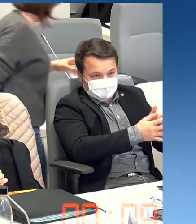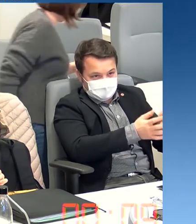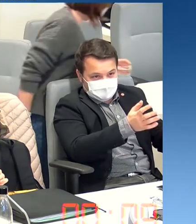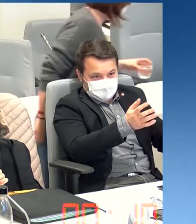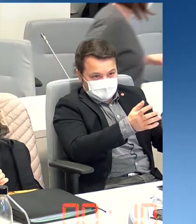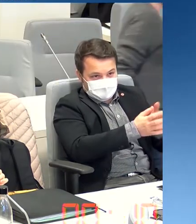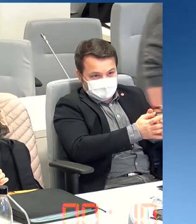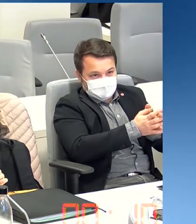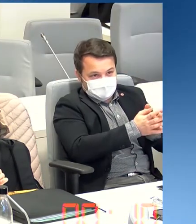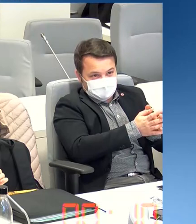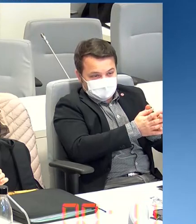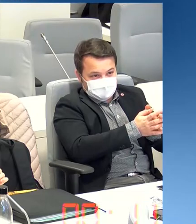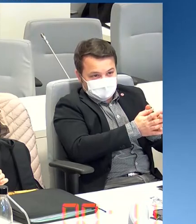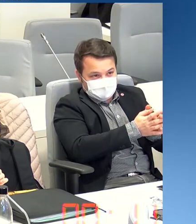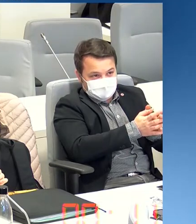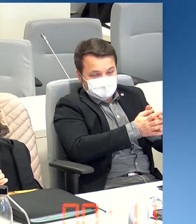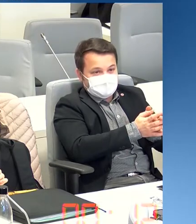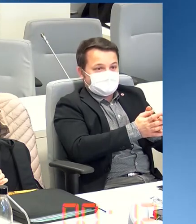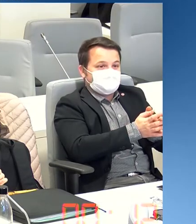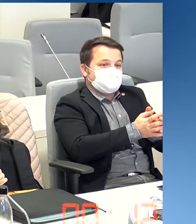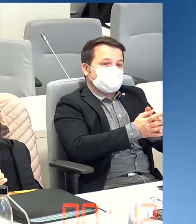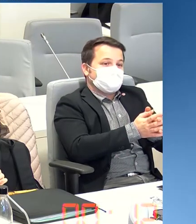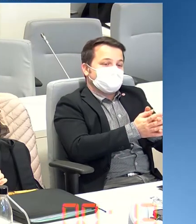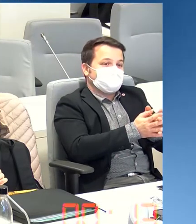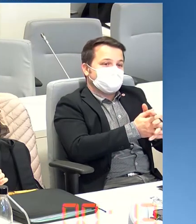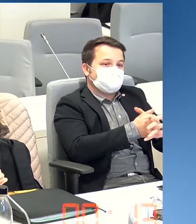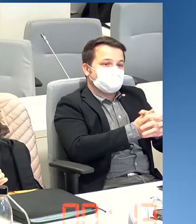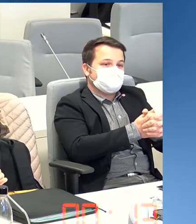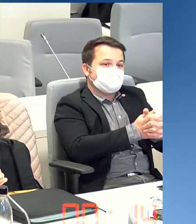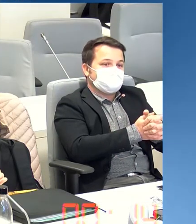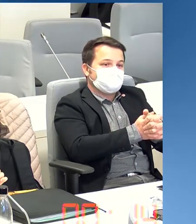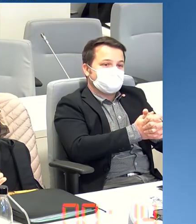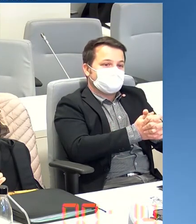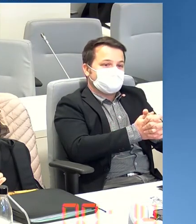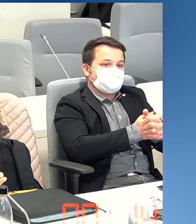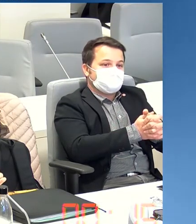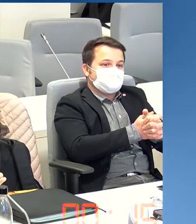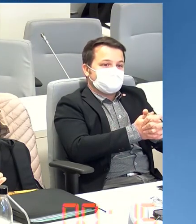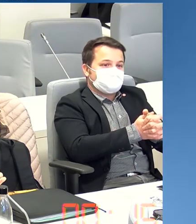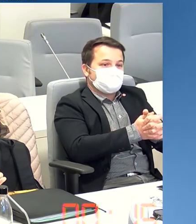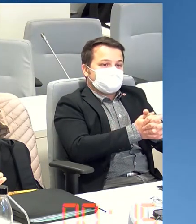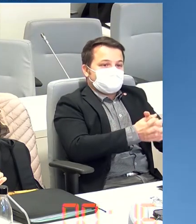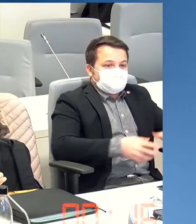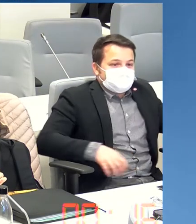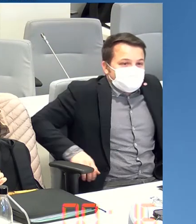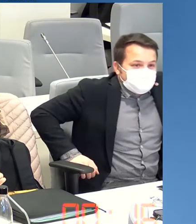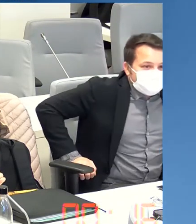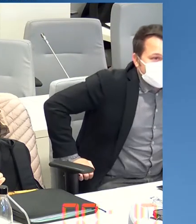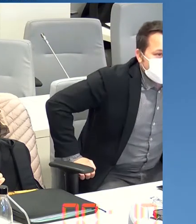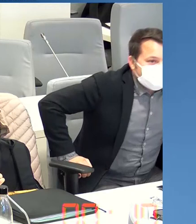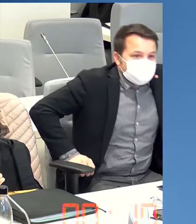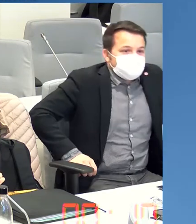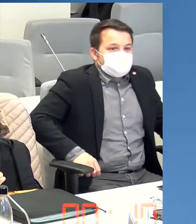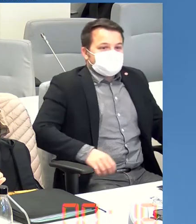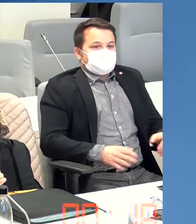donc du coup dès que le calendrier sera de nouveau possible ça ne nous appartient pas monsieur connaître parce que vous savez que ça nécessite